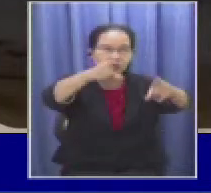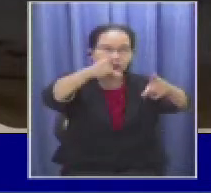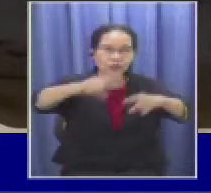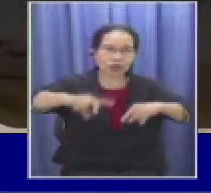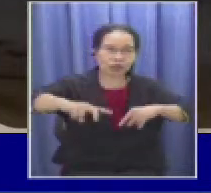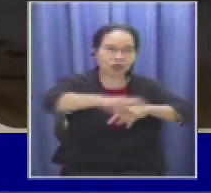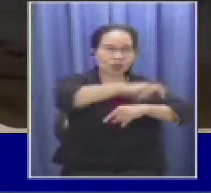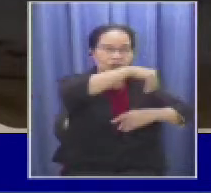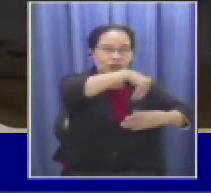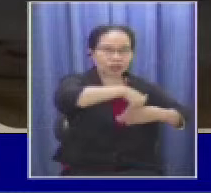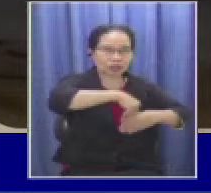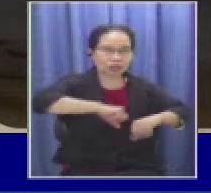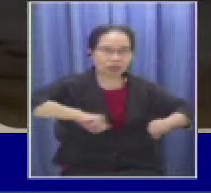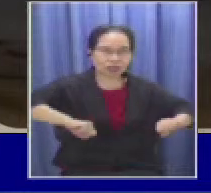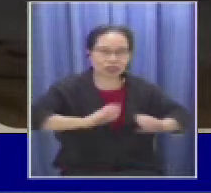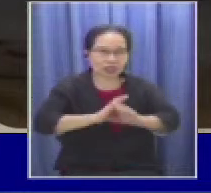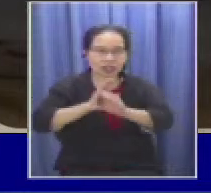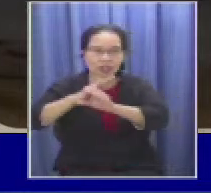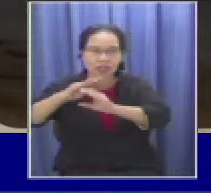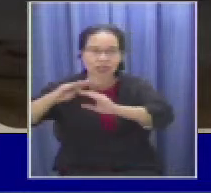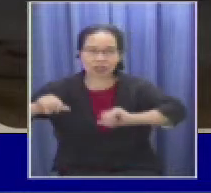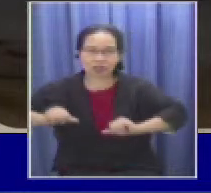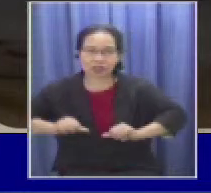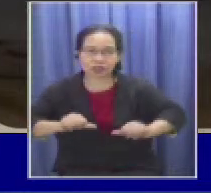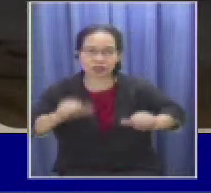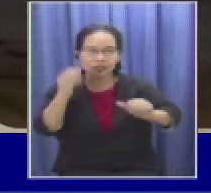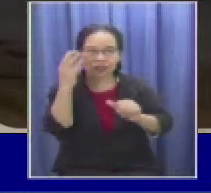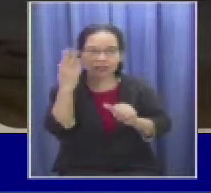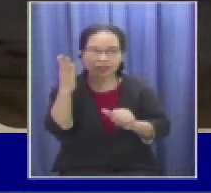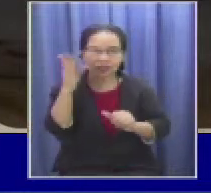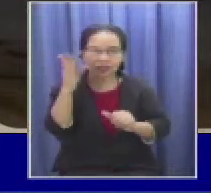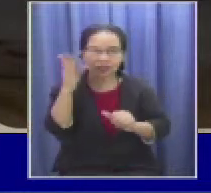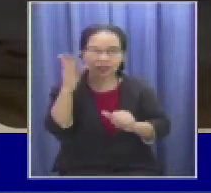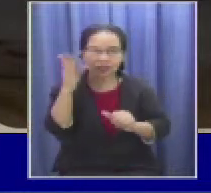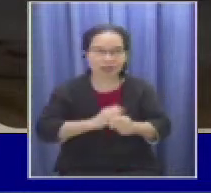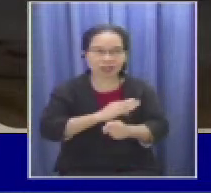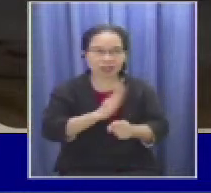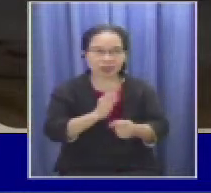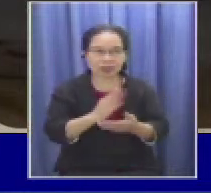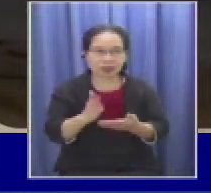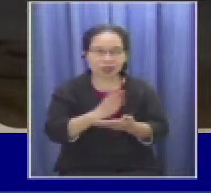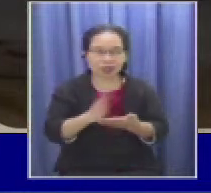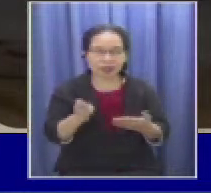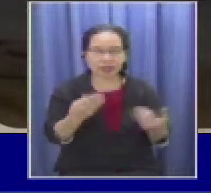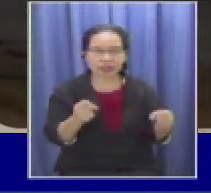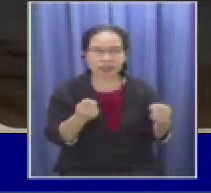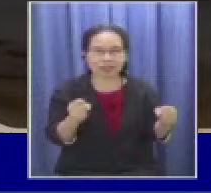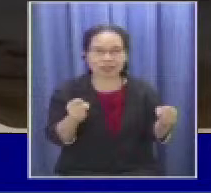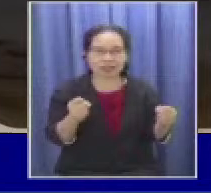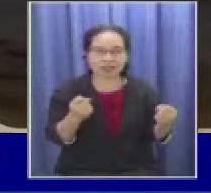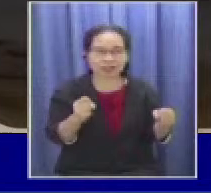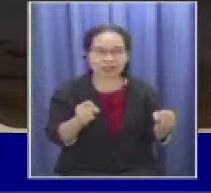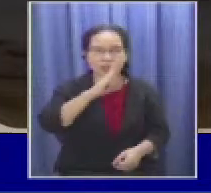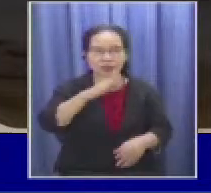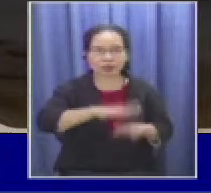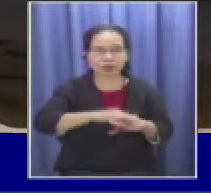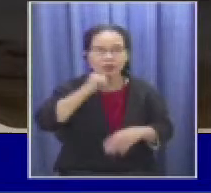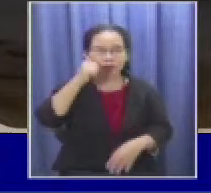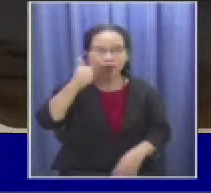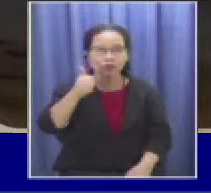yɛbɛkɔ sɛɛ ne sɛɛ kuro yi mu akɔdi hɔ afe na yɛatɔ atɔn na yɛnya mfasoɔ